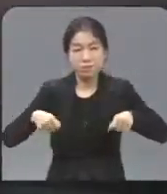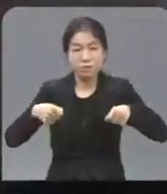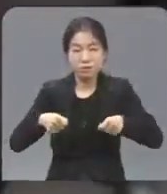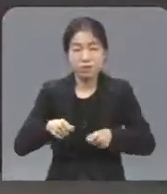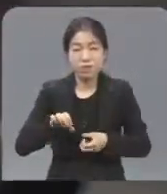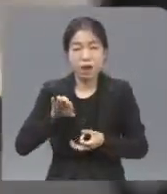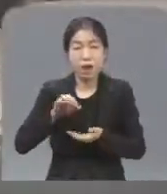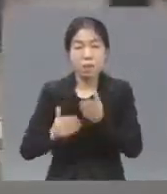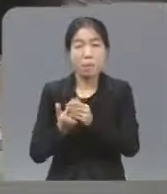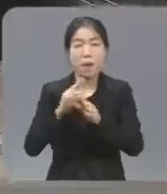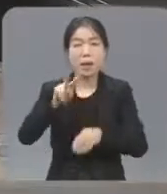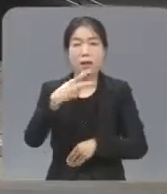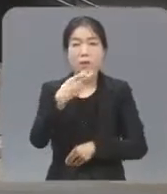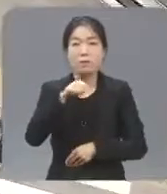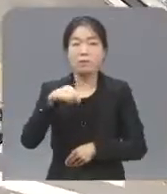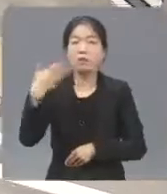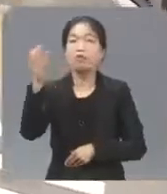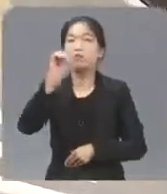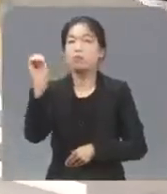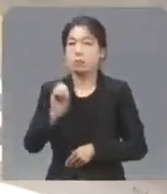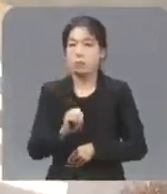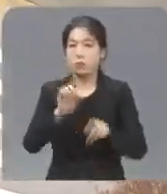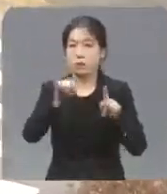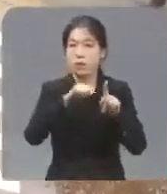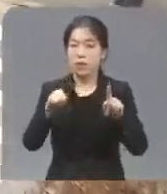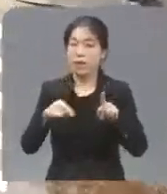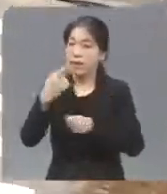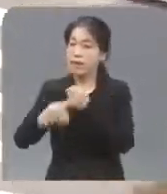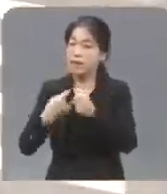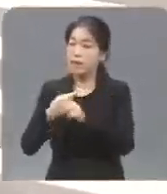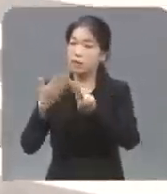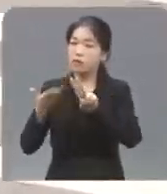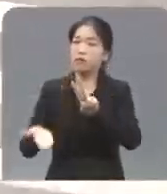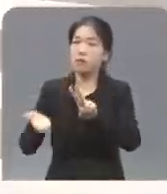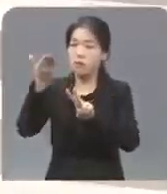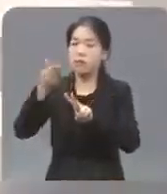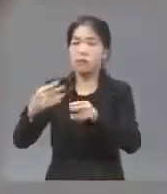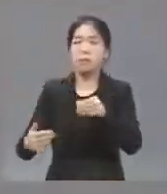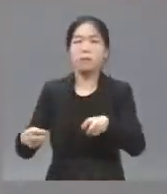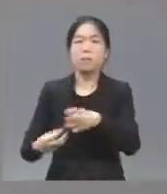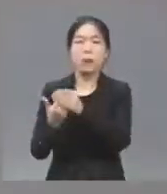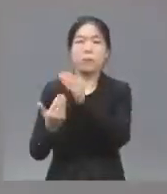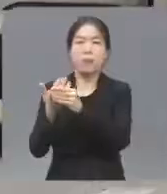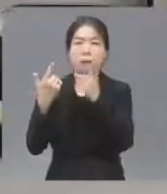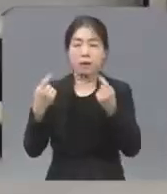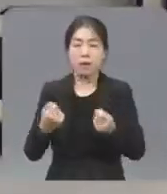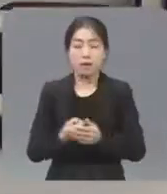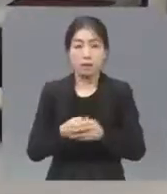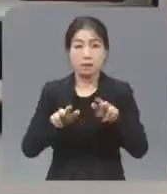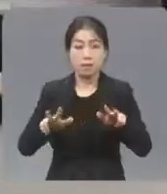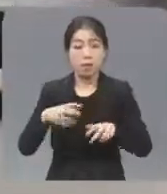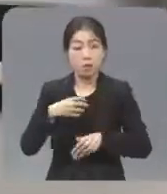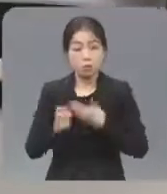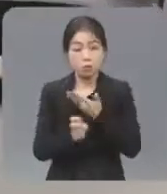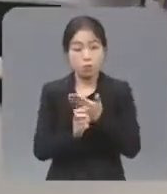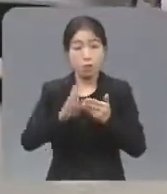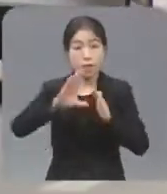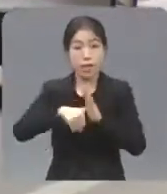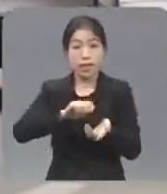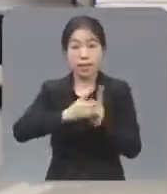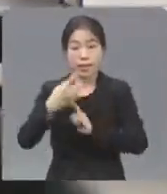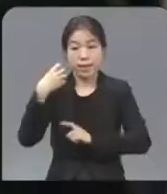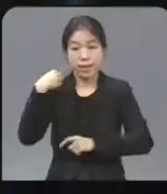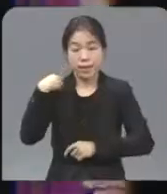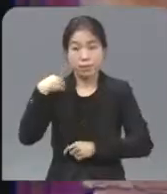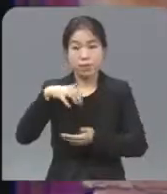2.9% 에 다하겠습니다 1대당 한해에 두번 이상 사고가 나는 셈입니다 당장은 미 부분 전시 대행업체에